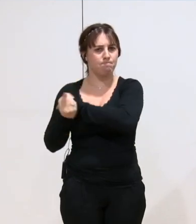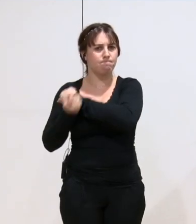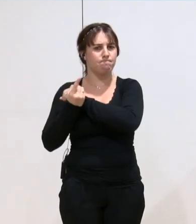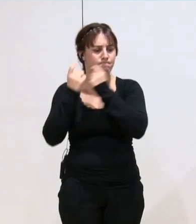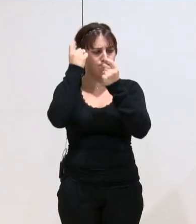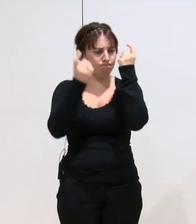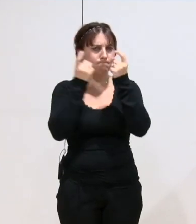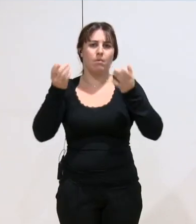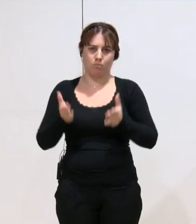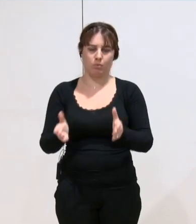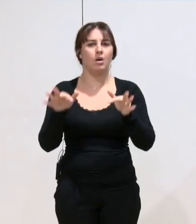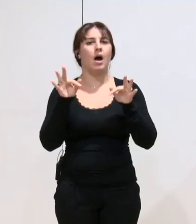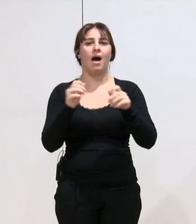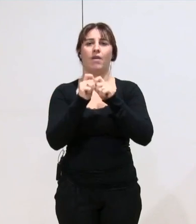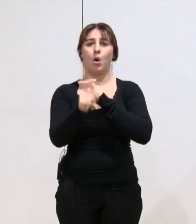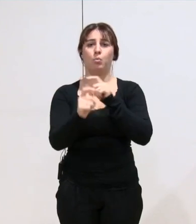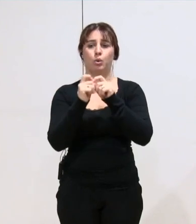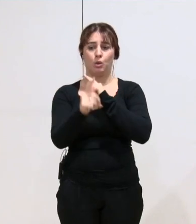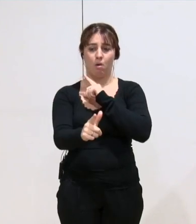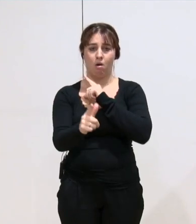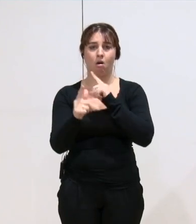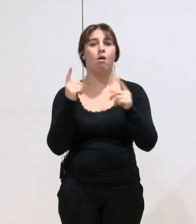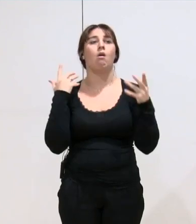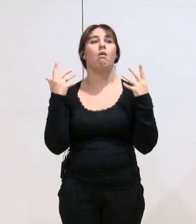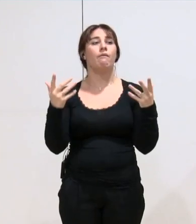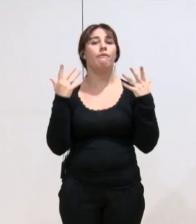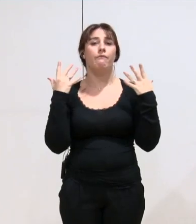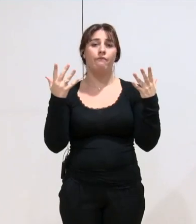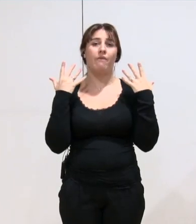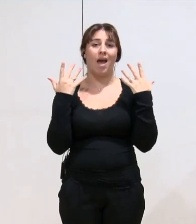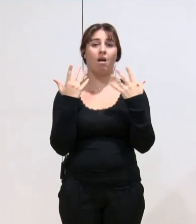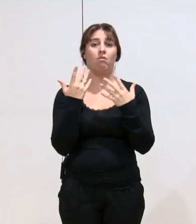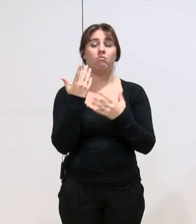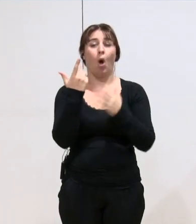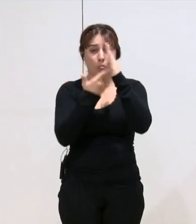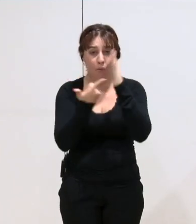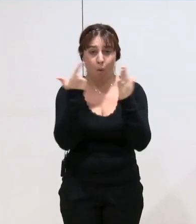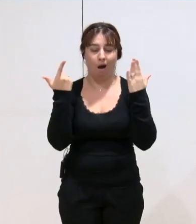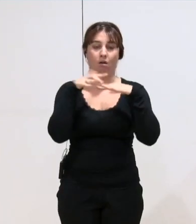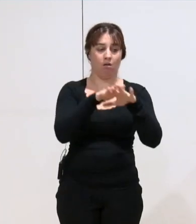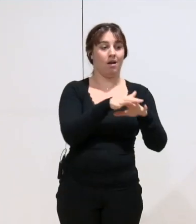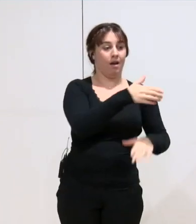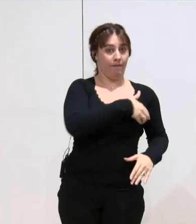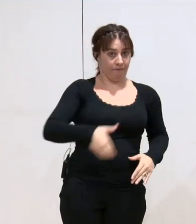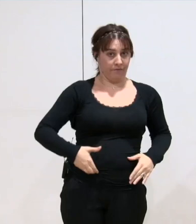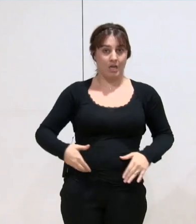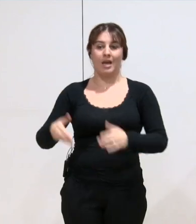qui concerne le remboursement de frais, un double remboursement de frais entre la ville et la mission locale pour un